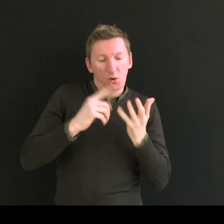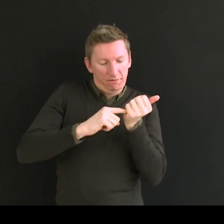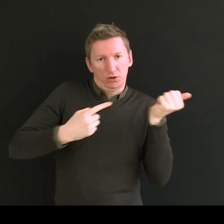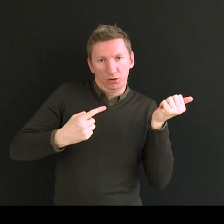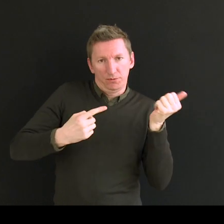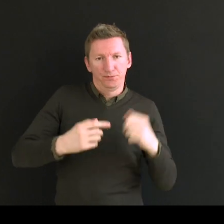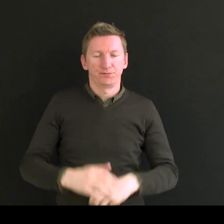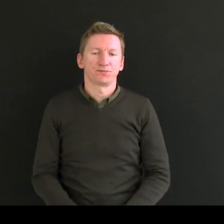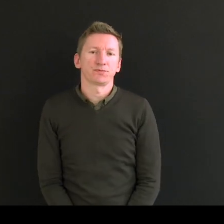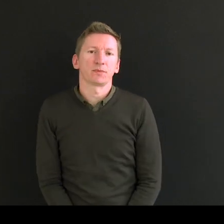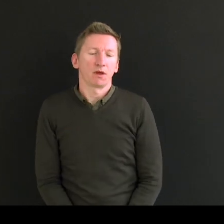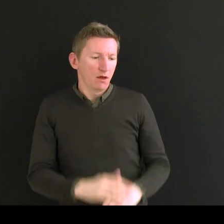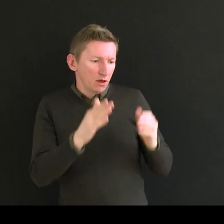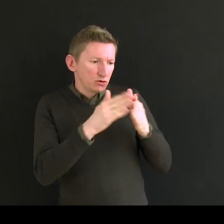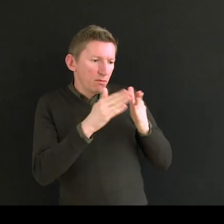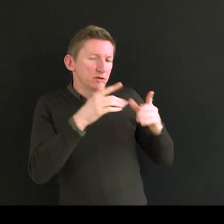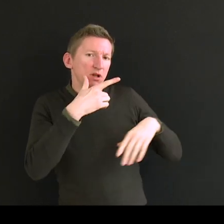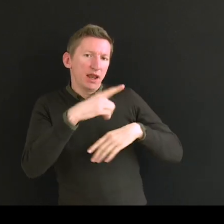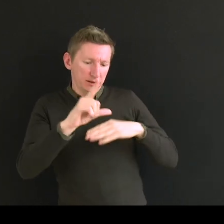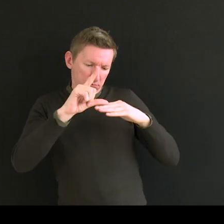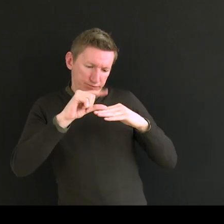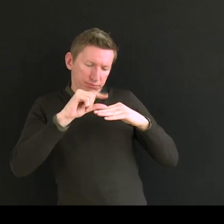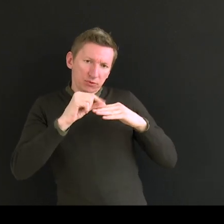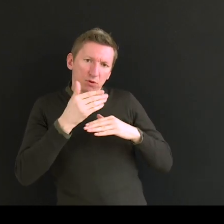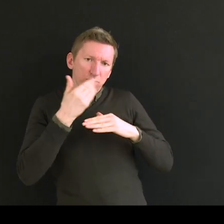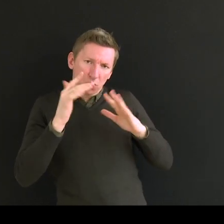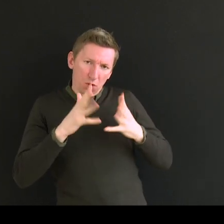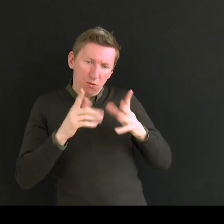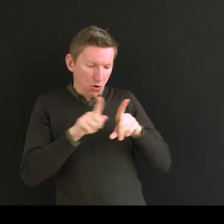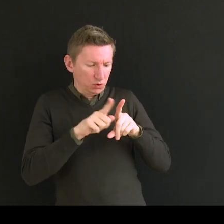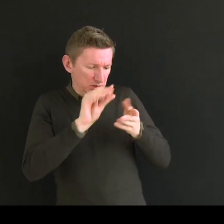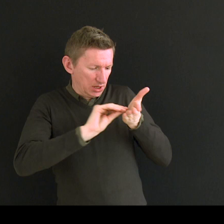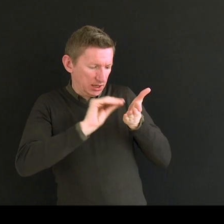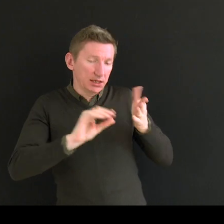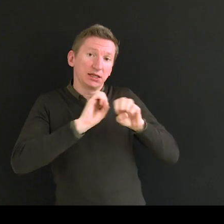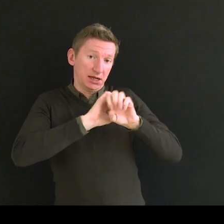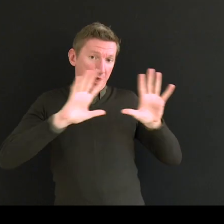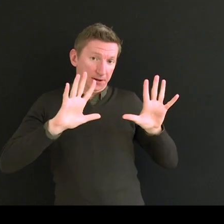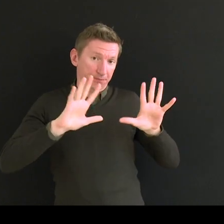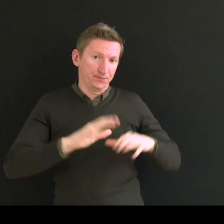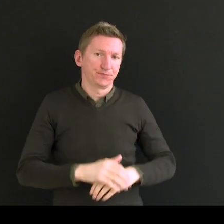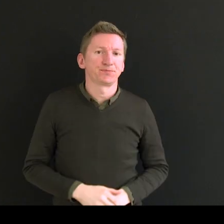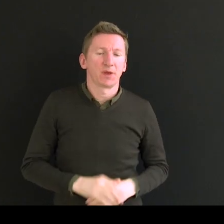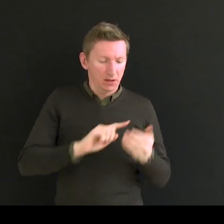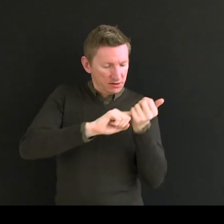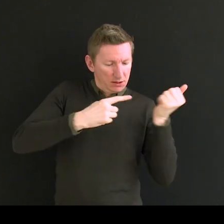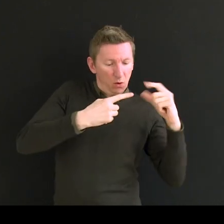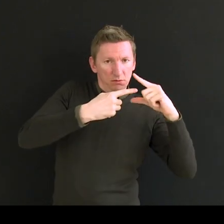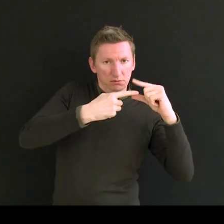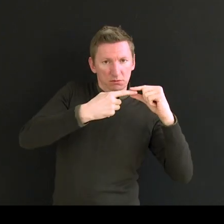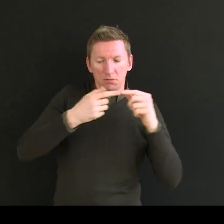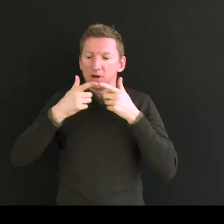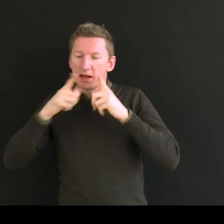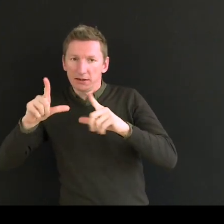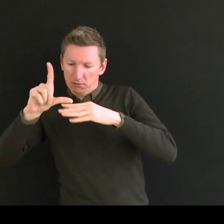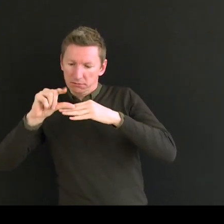feutre. Demandez quelle taille les lettres doivent avoir et écrivez très lisiblement. Adaptez l'épaisseur du stylo à la